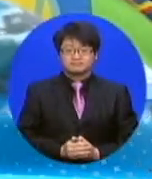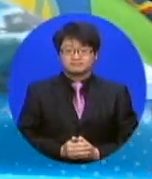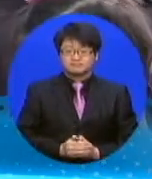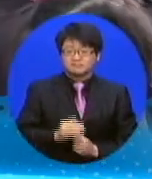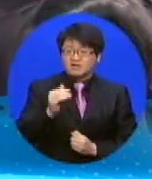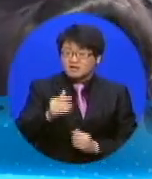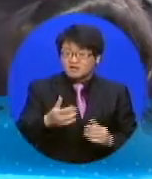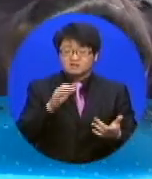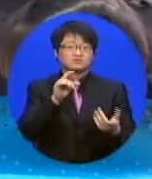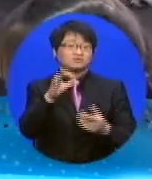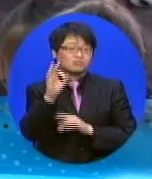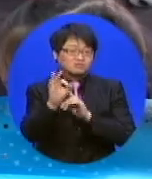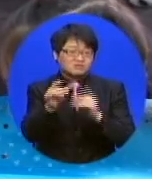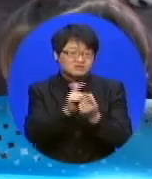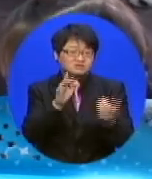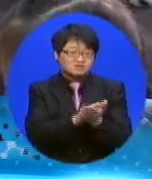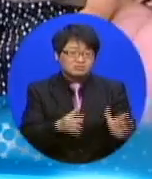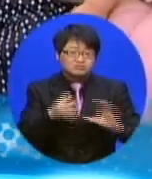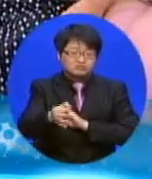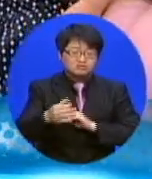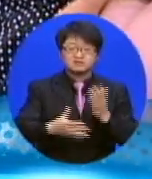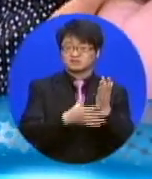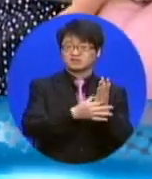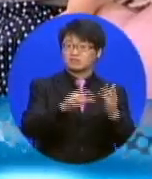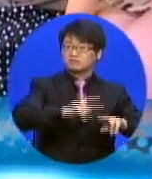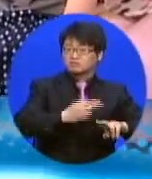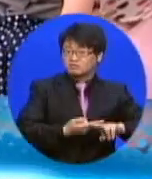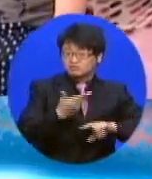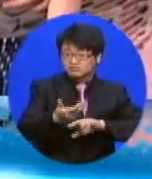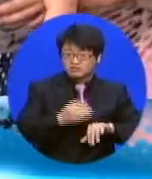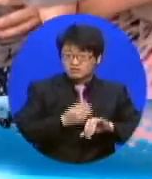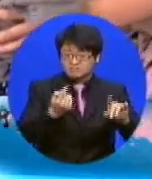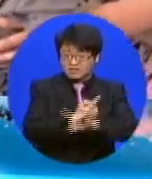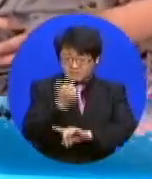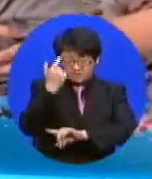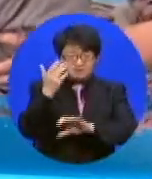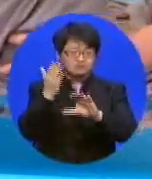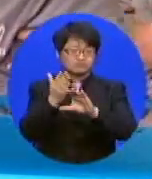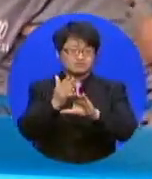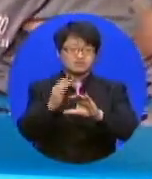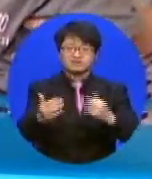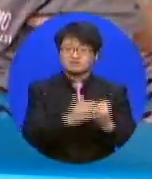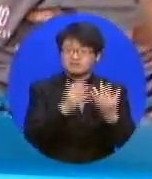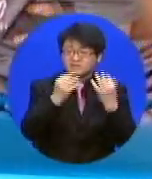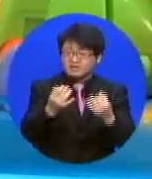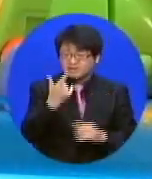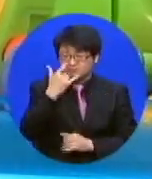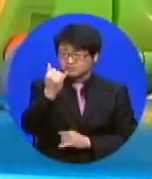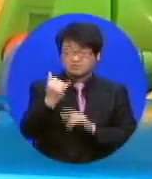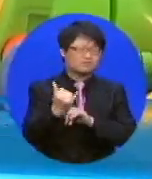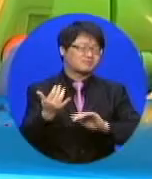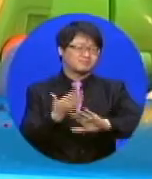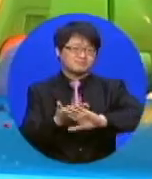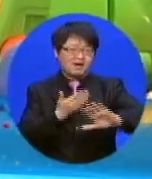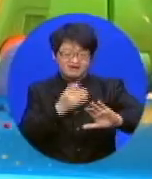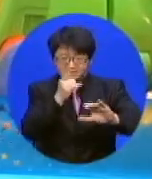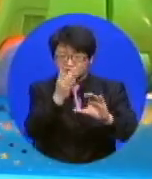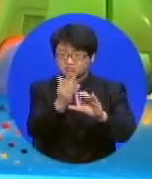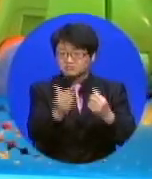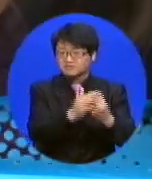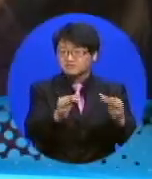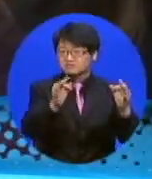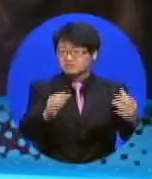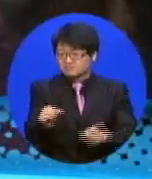현금으로만 지급되는 양육수당을 상품권 형태의 바우처로 바꾸는 방안이 추진됩니다. 이에 상당수 부모들은 반대 입장을 밝히고 있어